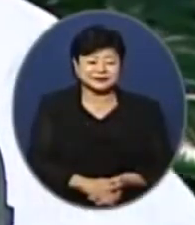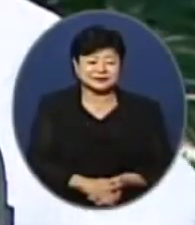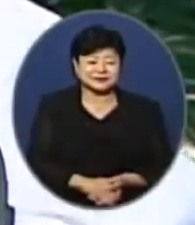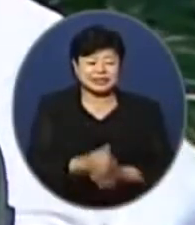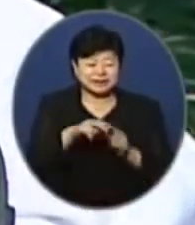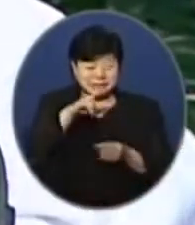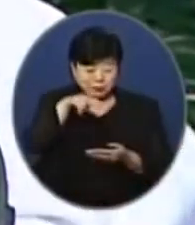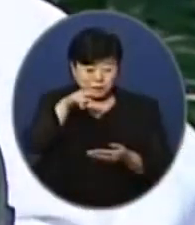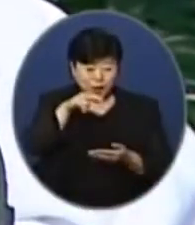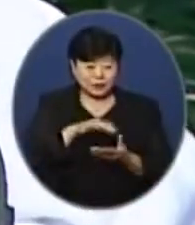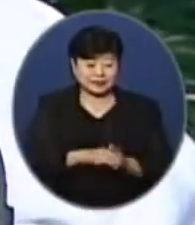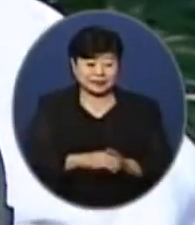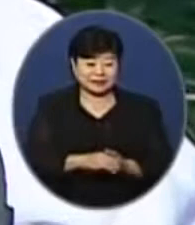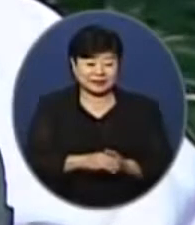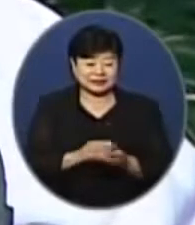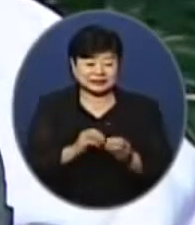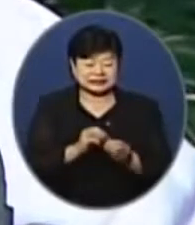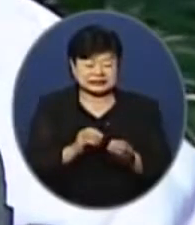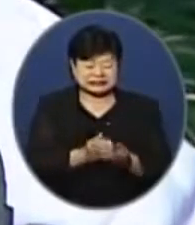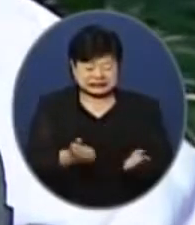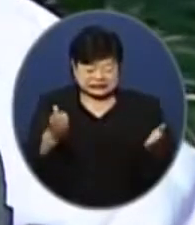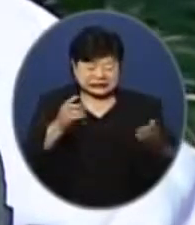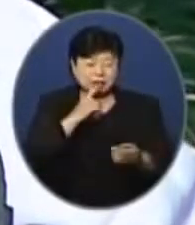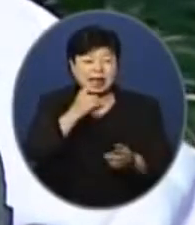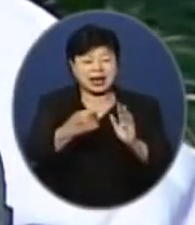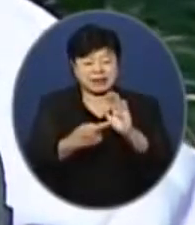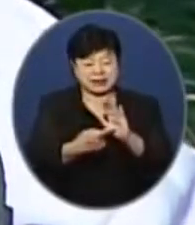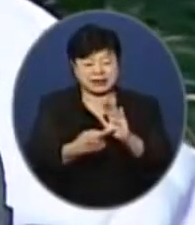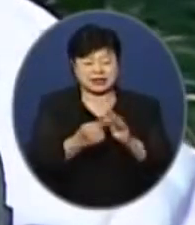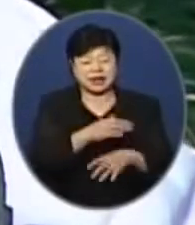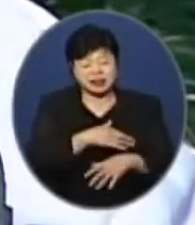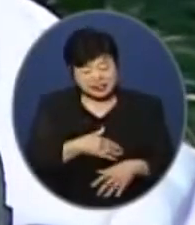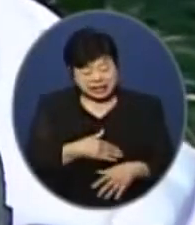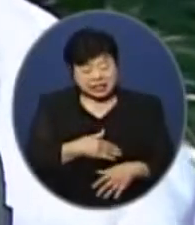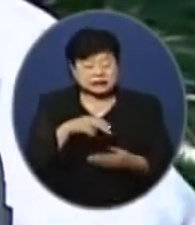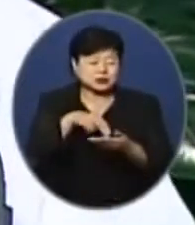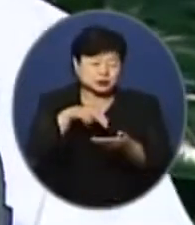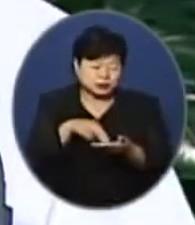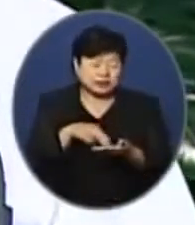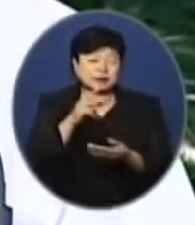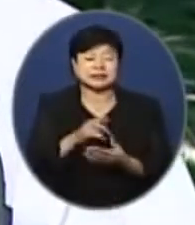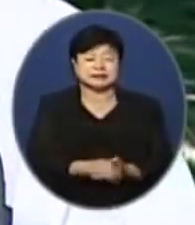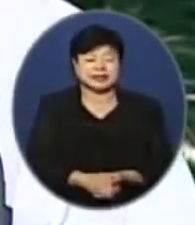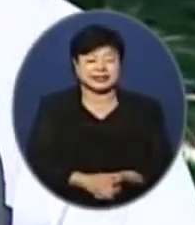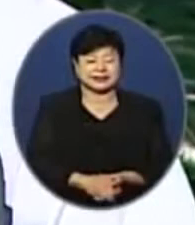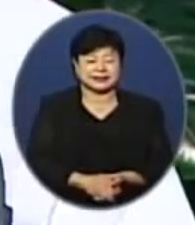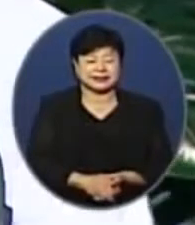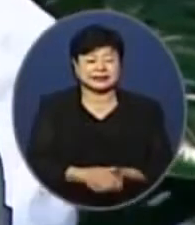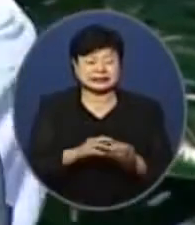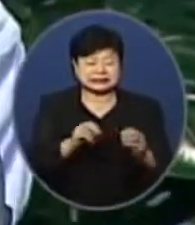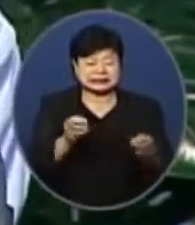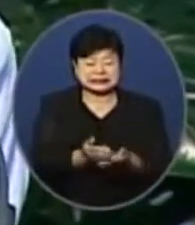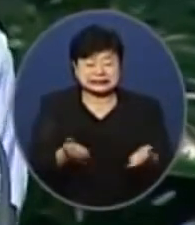성경은 우리를 질그릇으로 표현했습니다. 질그릇같이 연약한 존재로 우리를 말씀하고 있습니다.